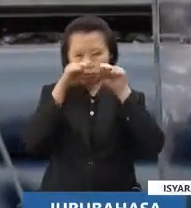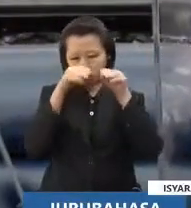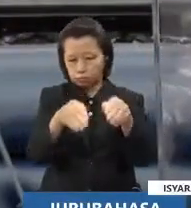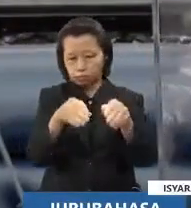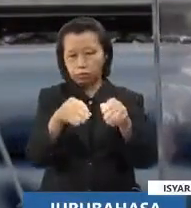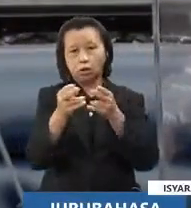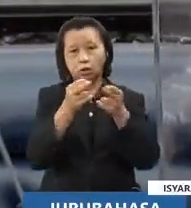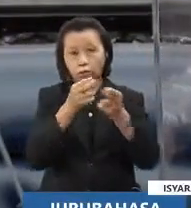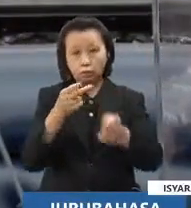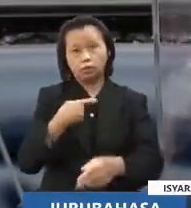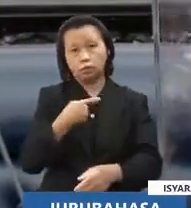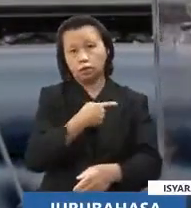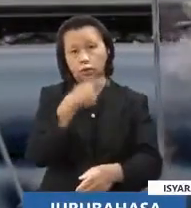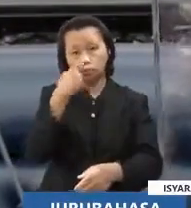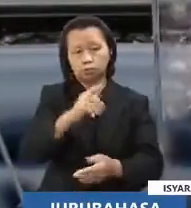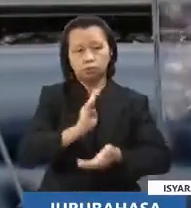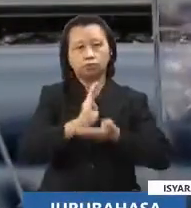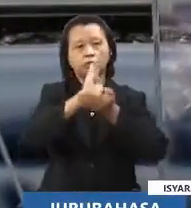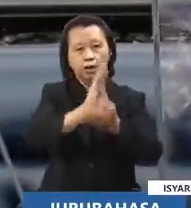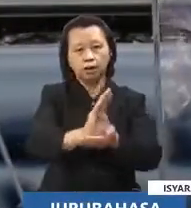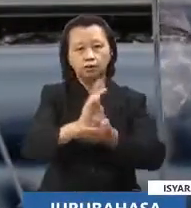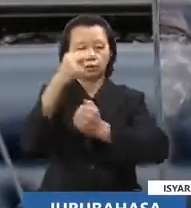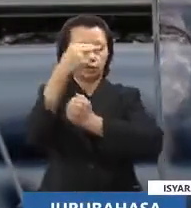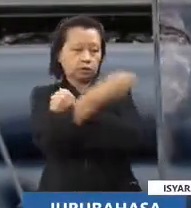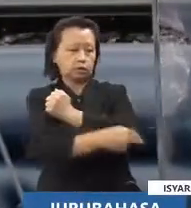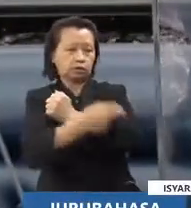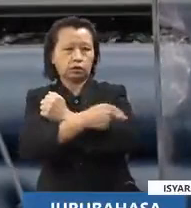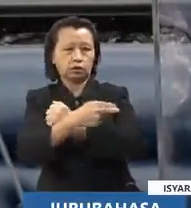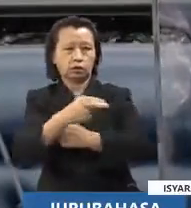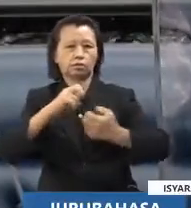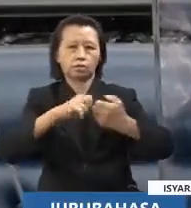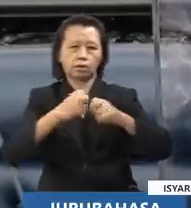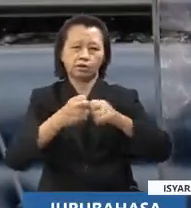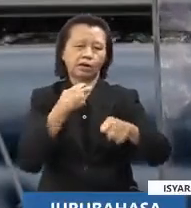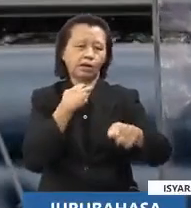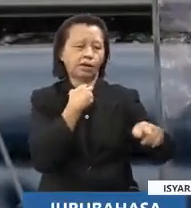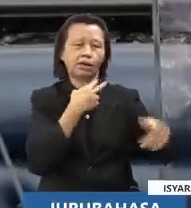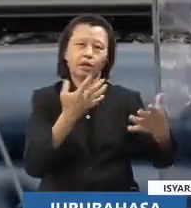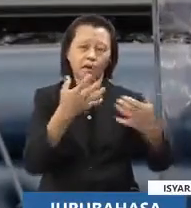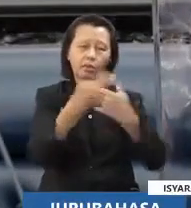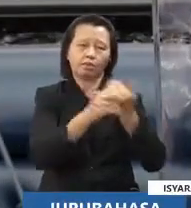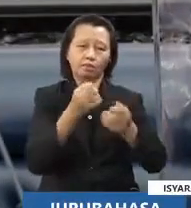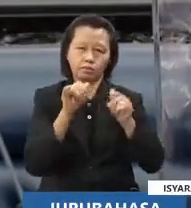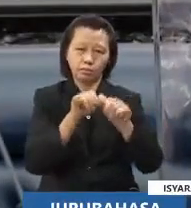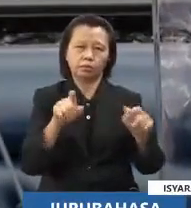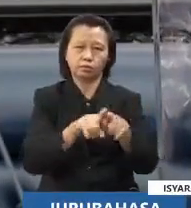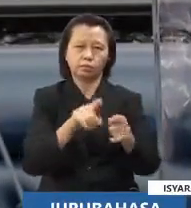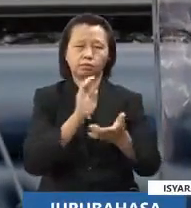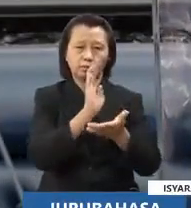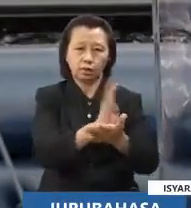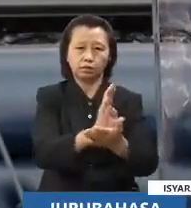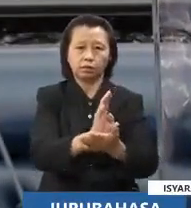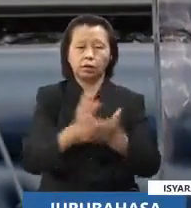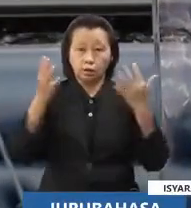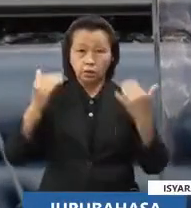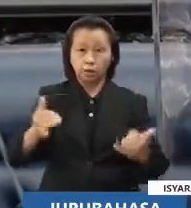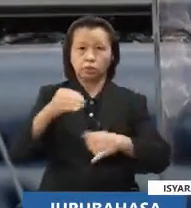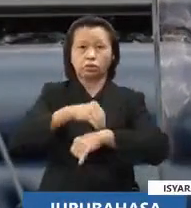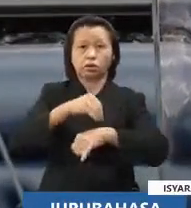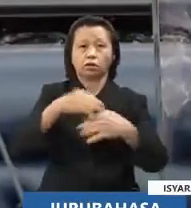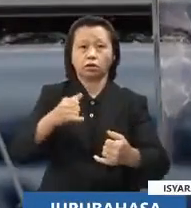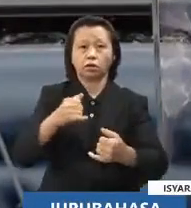prihatin di dalam usaha kita untuk membantulah negeri-negeri yang terkesan ni, terutamanya yang pada masa ini